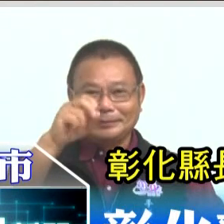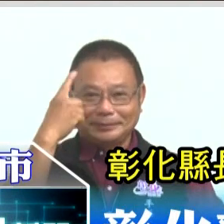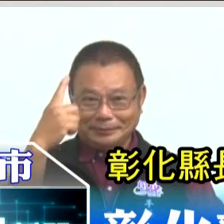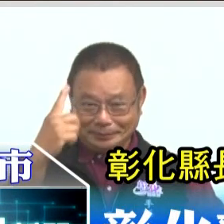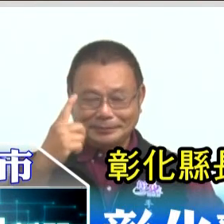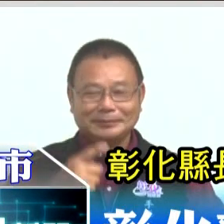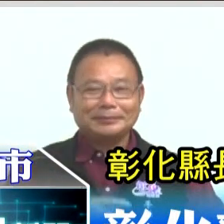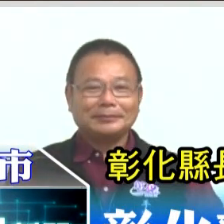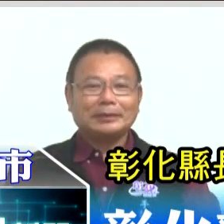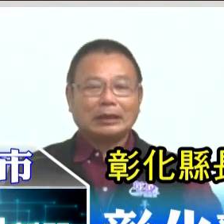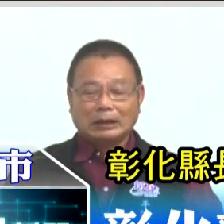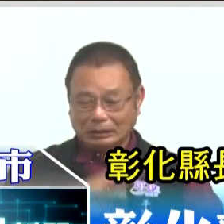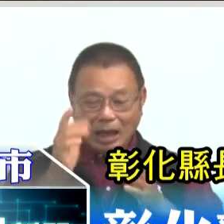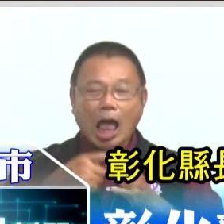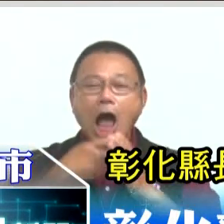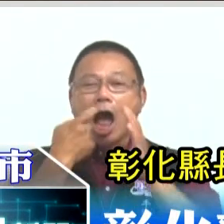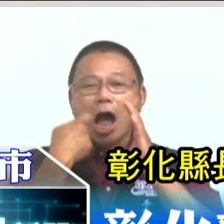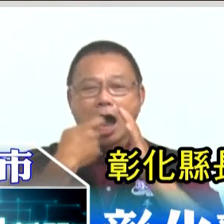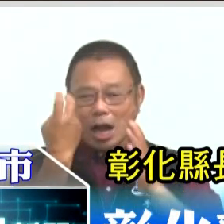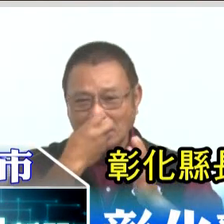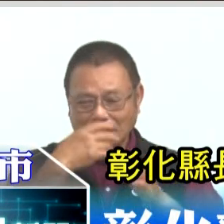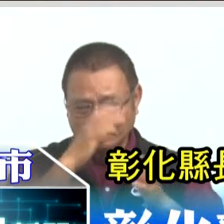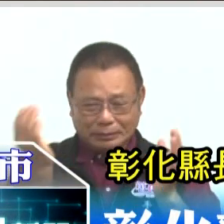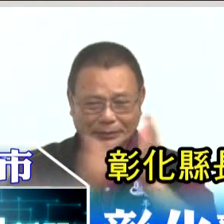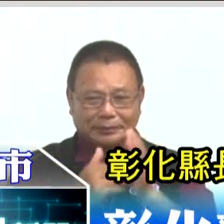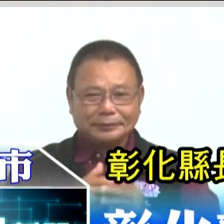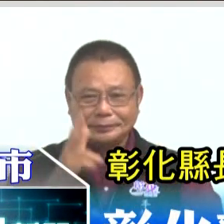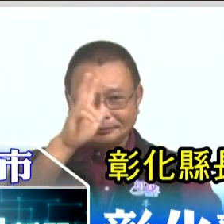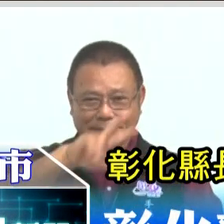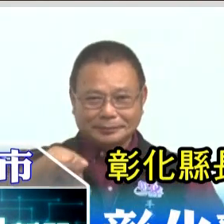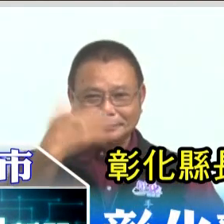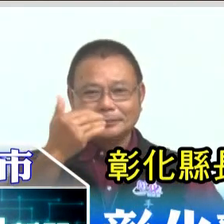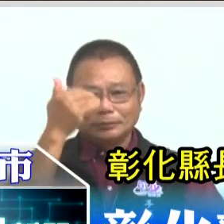1271人，那已经完成筛检的数字是